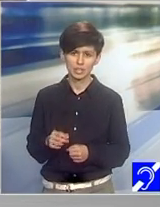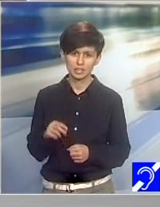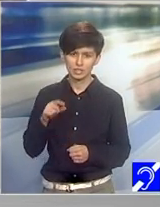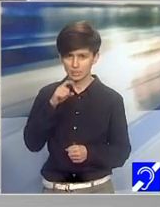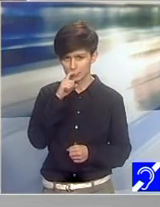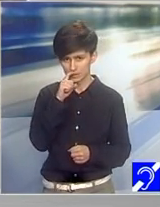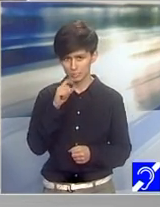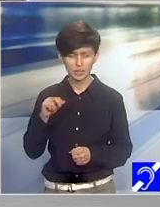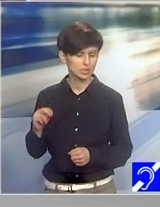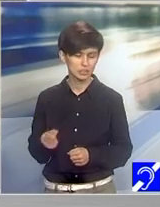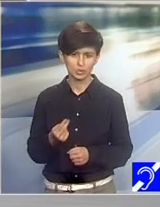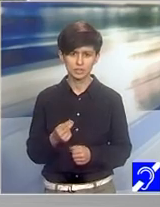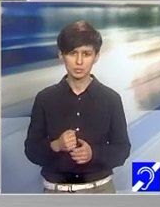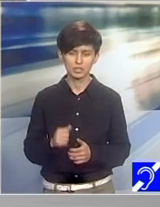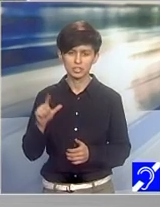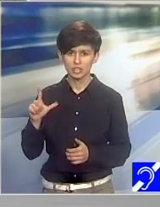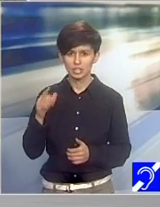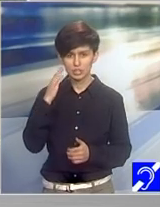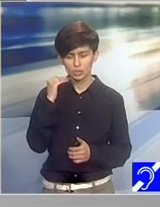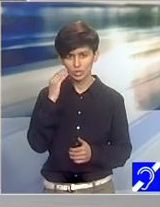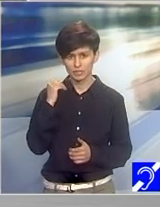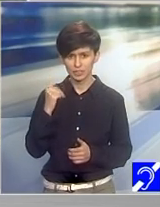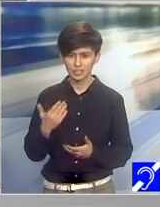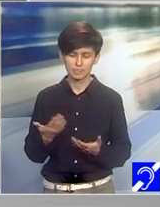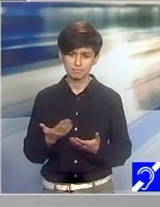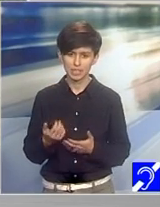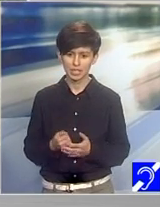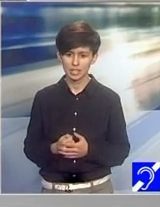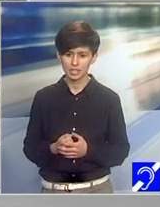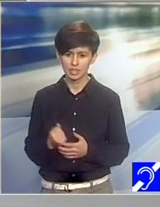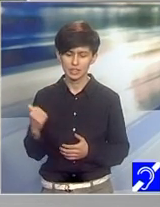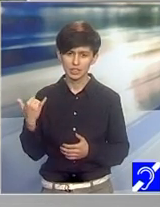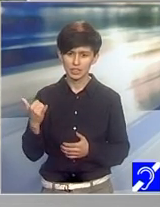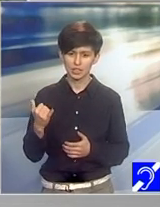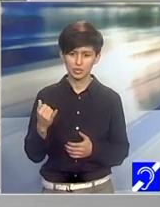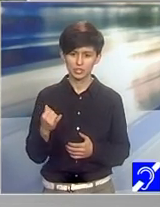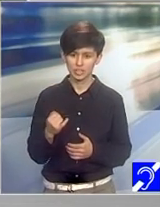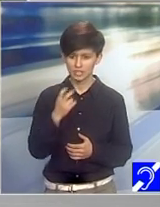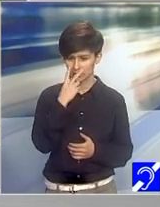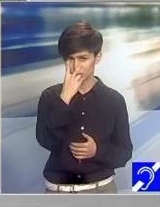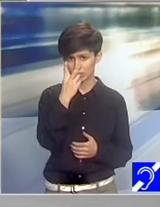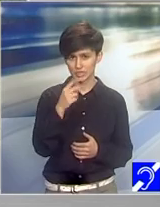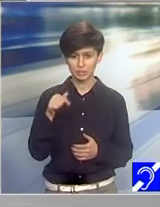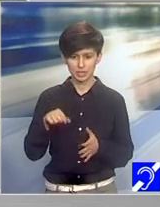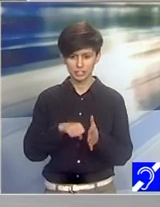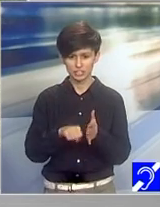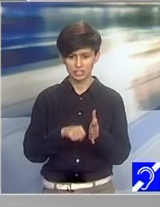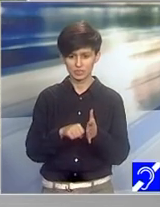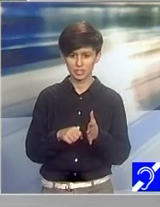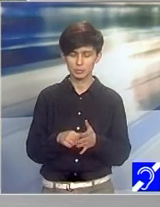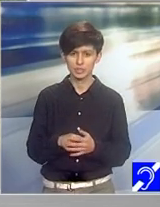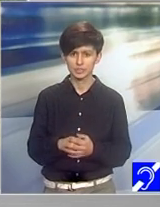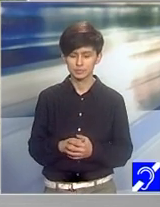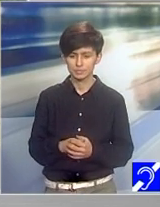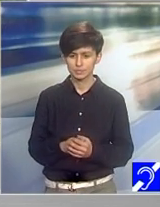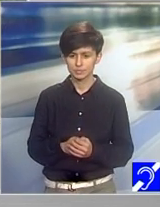Iosif Ciunterei, și încă 2 fete care au venit. Și apar în acest film, da. Îi vedem acum și în imagine. Nu